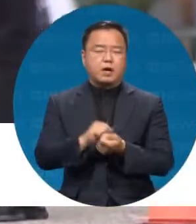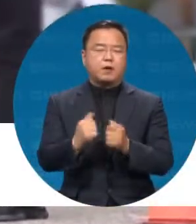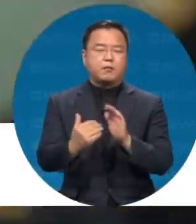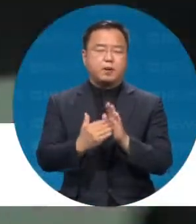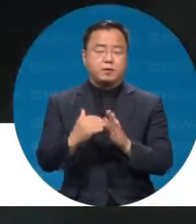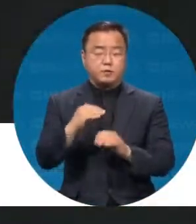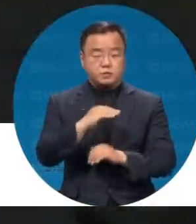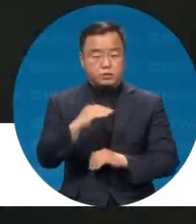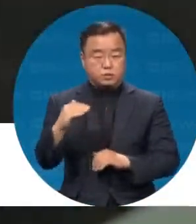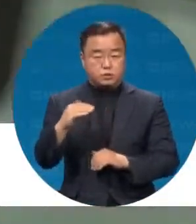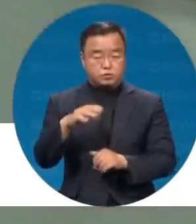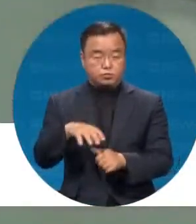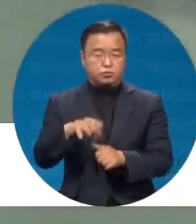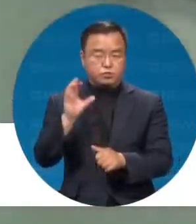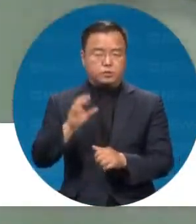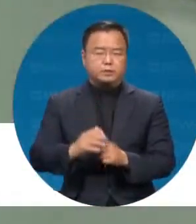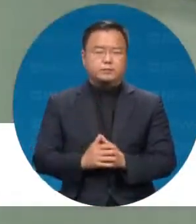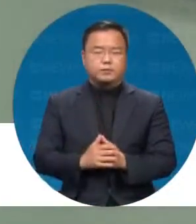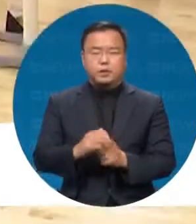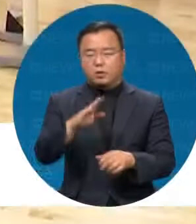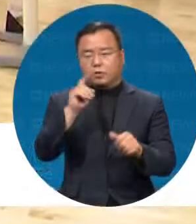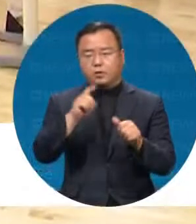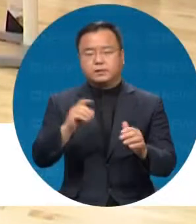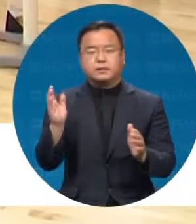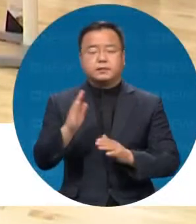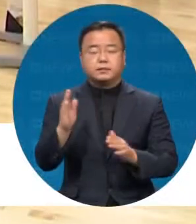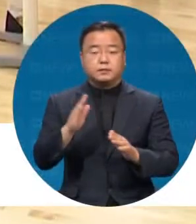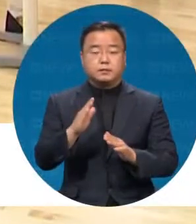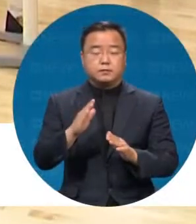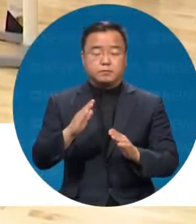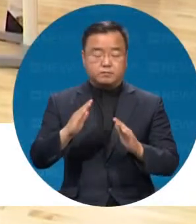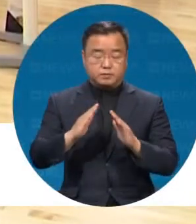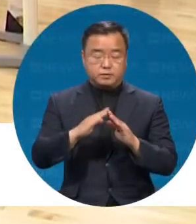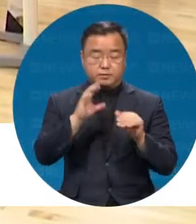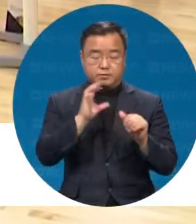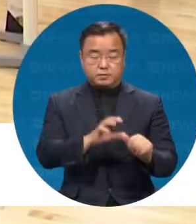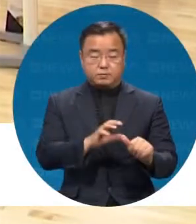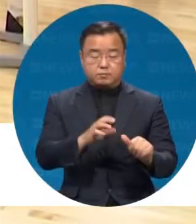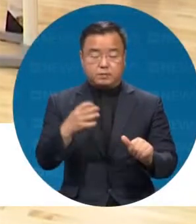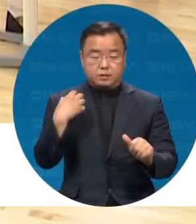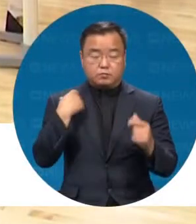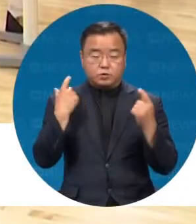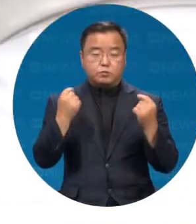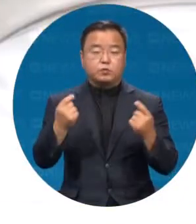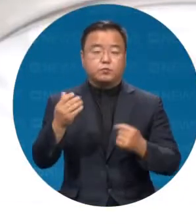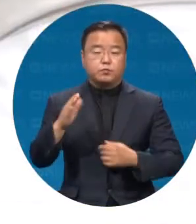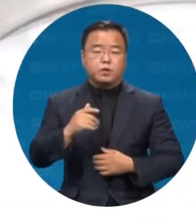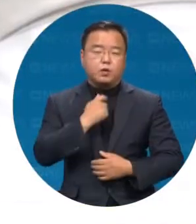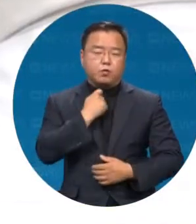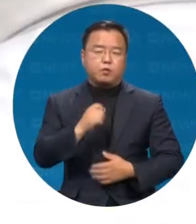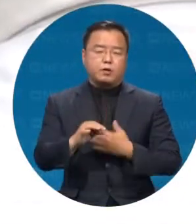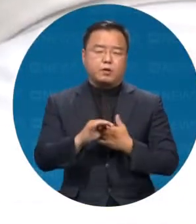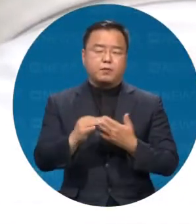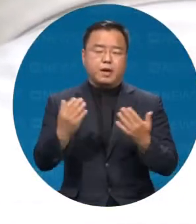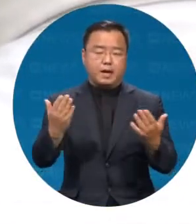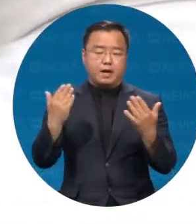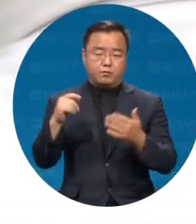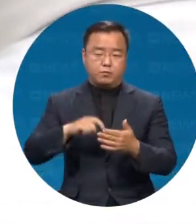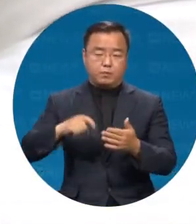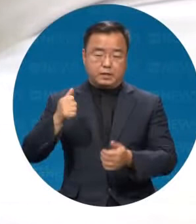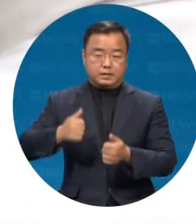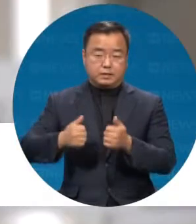완화한 이다 확진 학생의 경리 의무는 유지되지만 확신은 학생이 원하면 학교에서 시험을 치를 수 있게